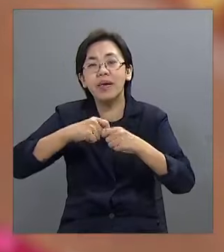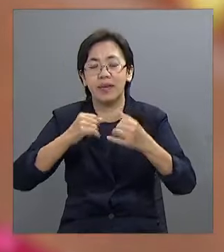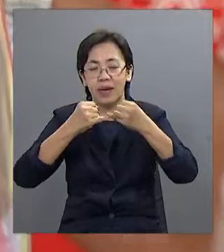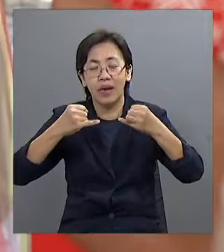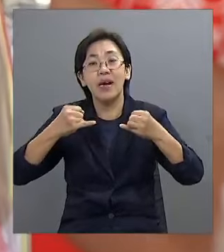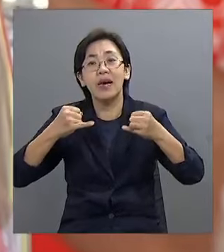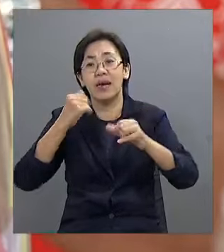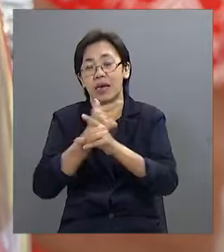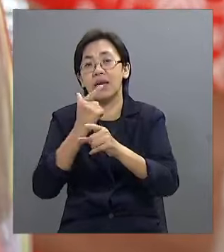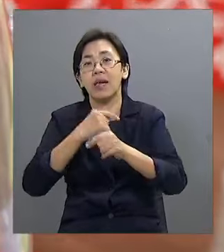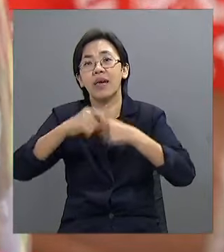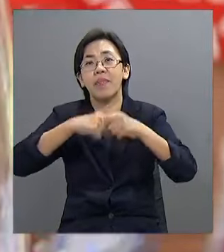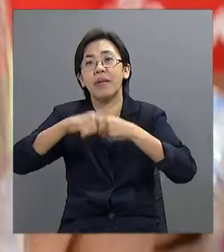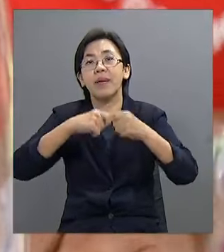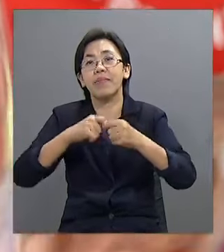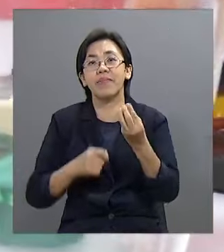ง